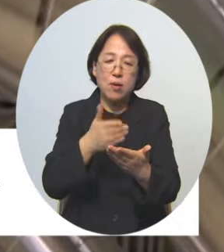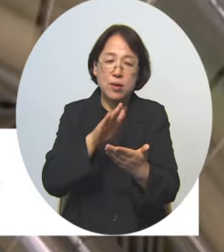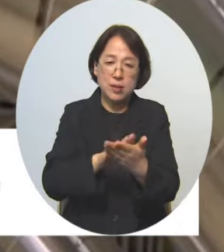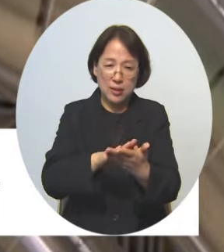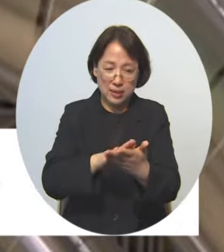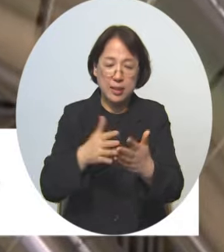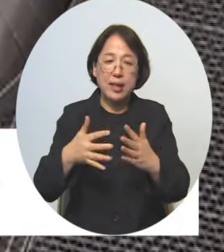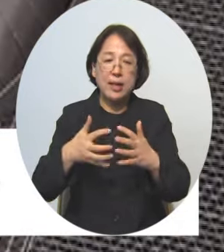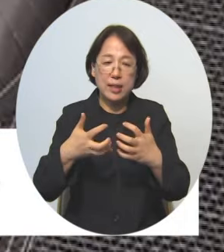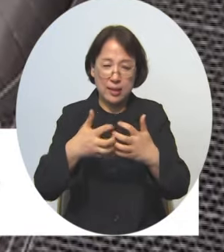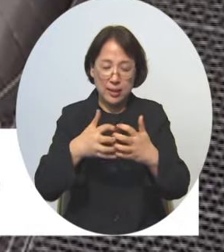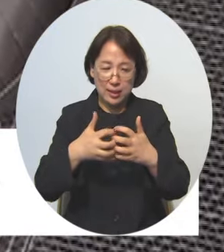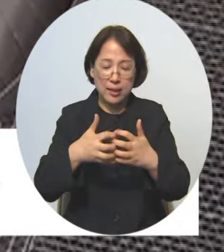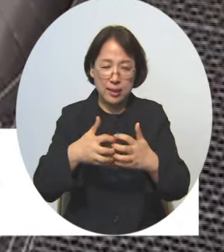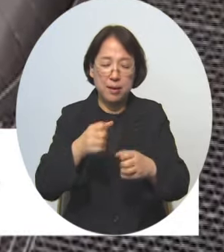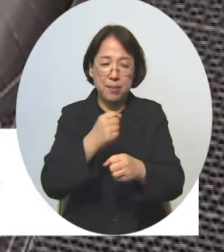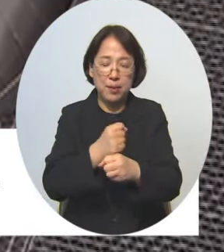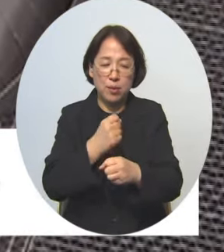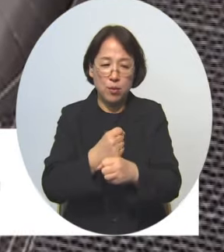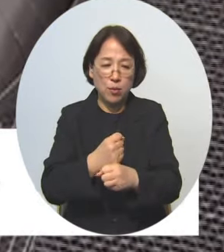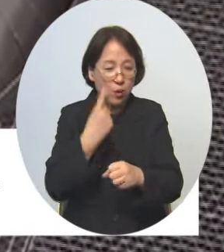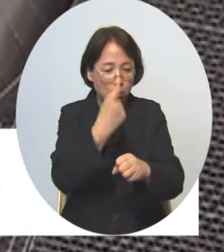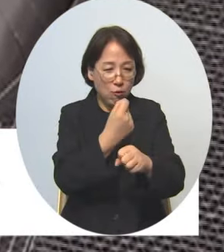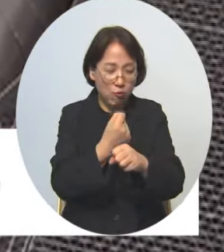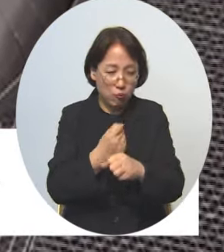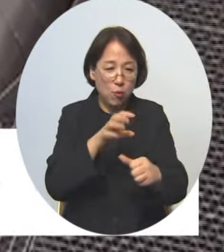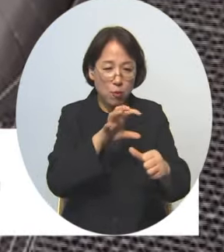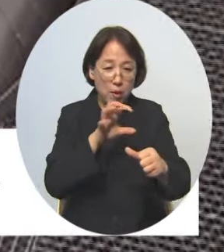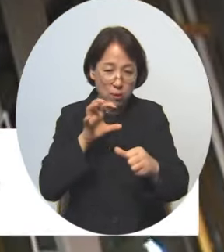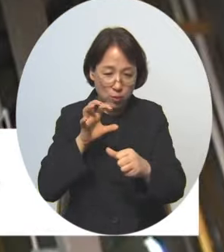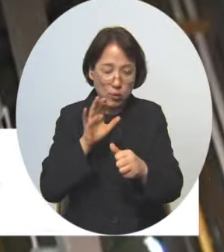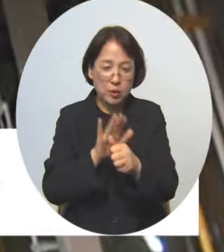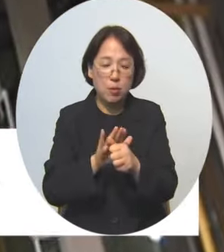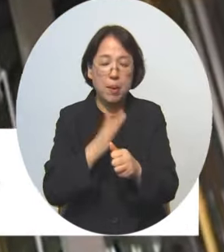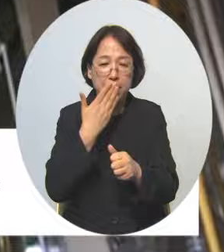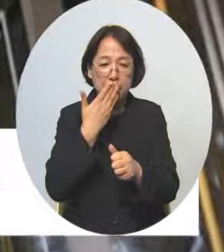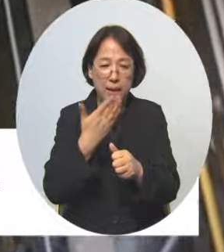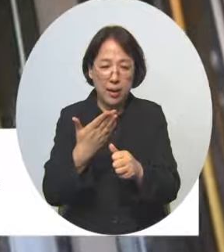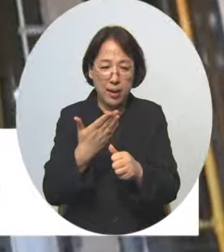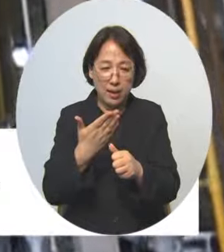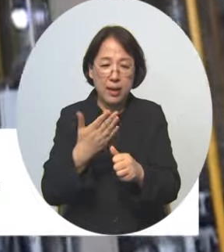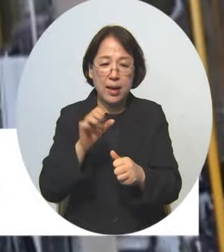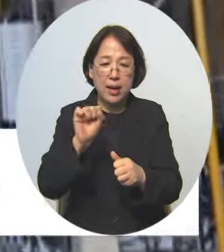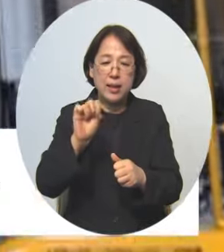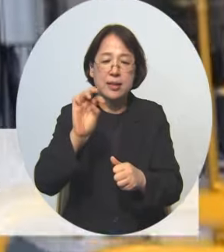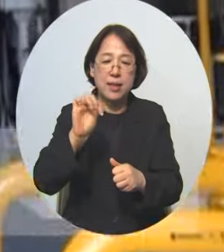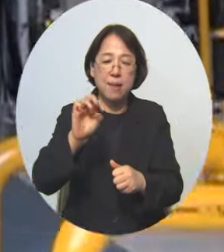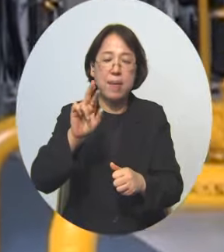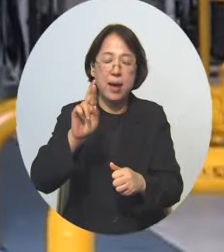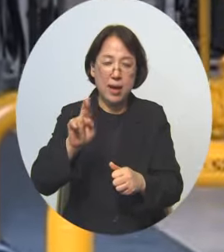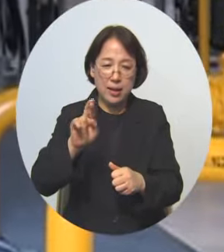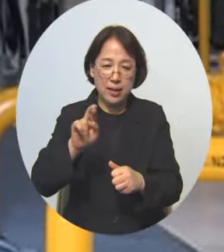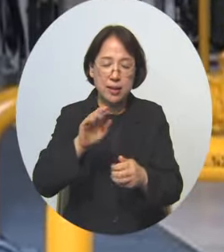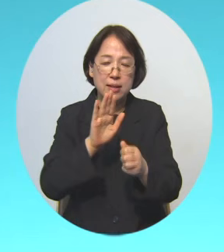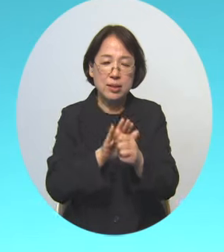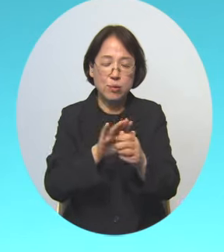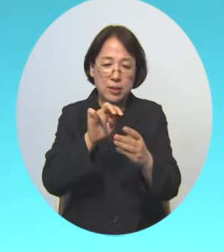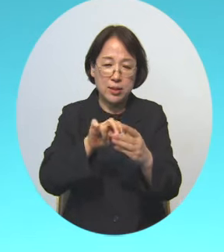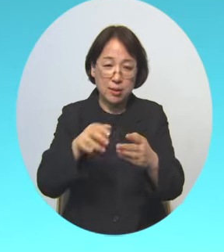장비를 구축하고 이를 활용해 연구개발, 시제품 제작 등 지원이 가능하도록 SMR 제작 지원 센터를 구축하기로